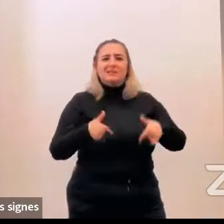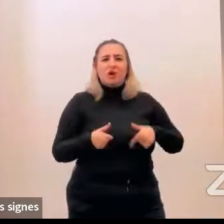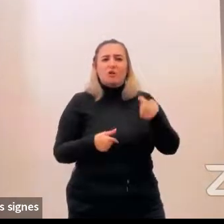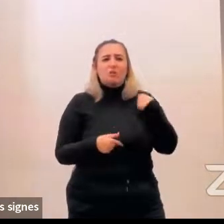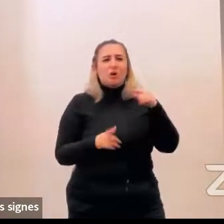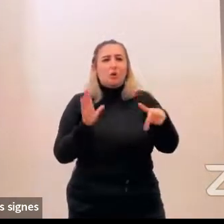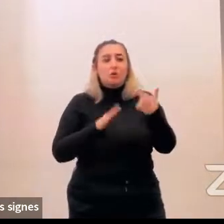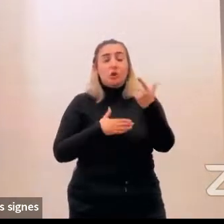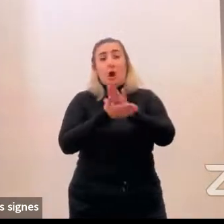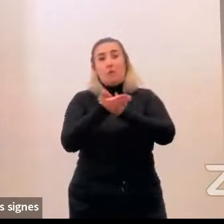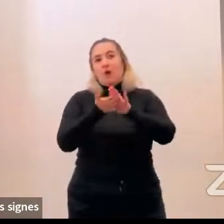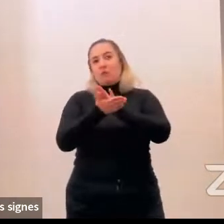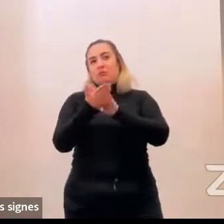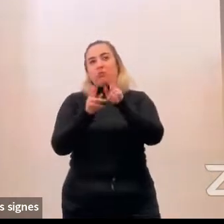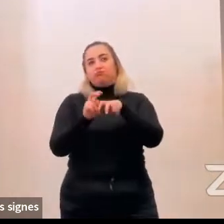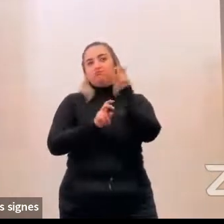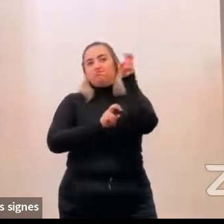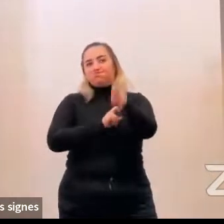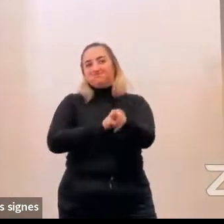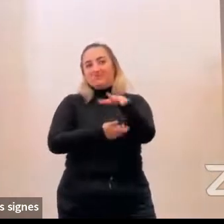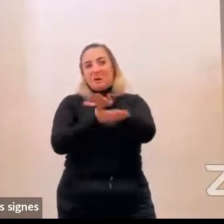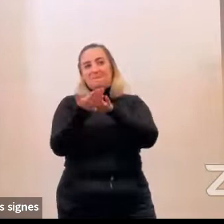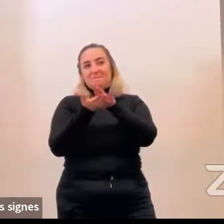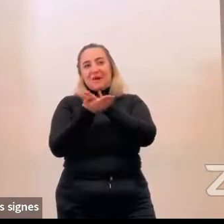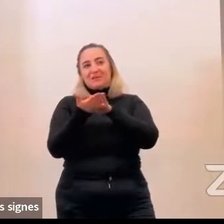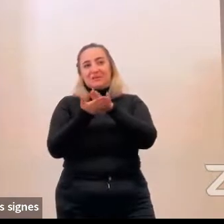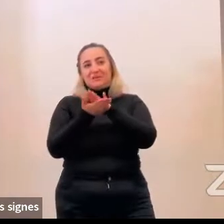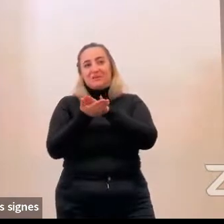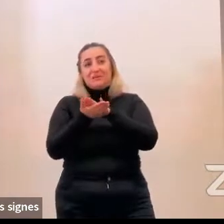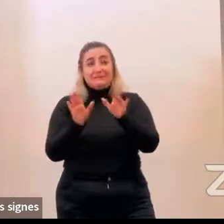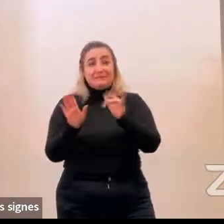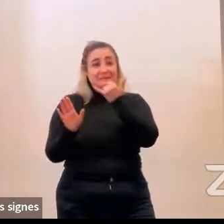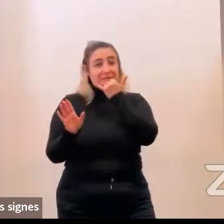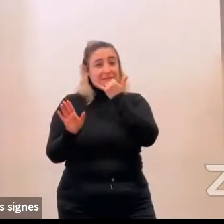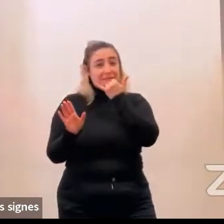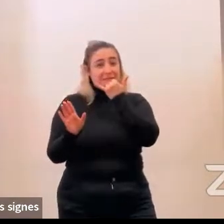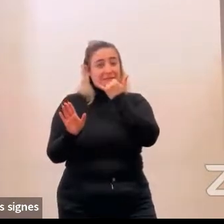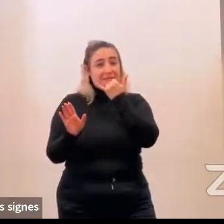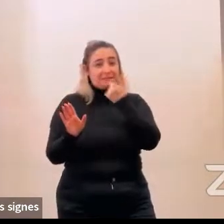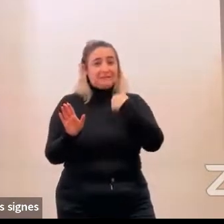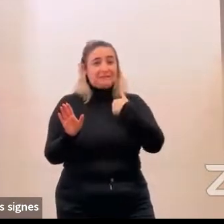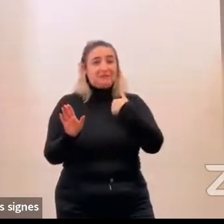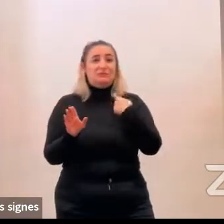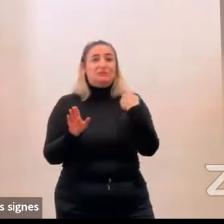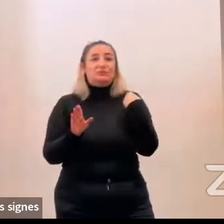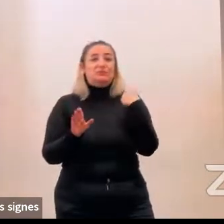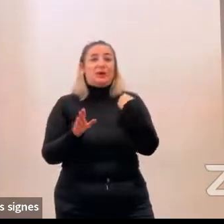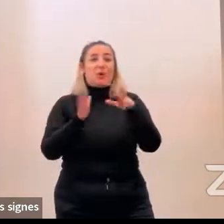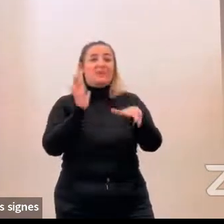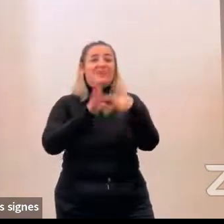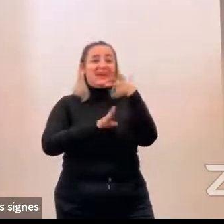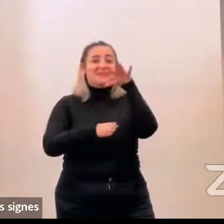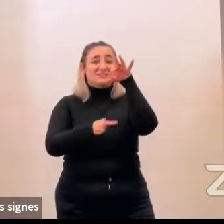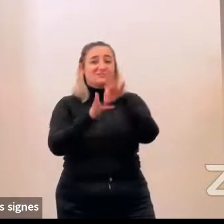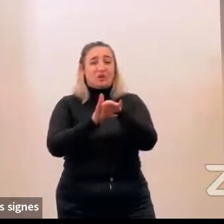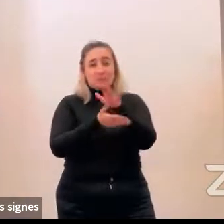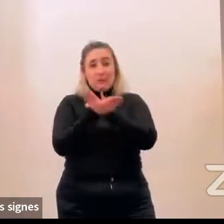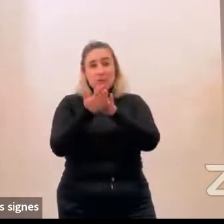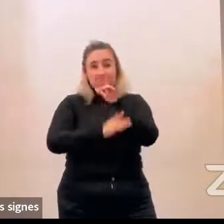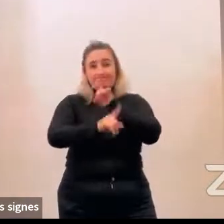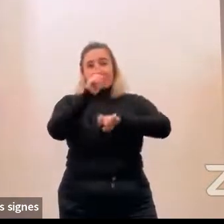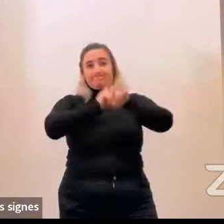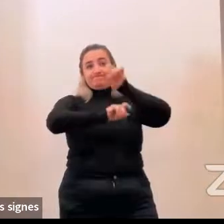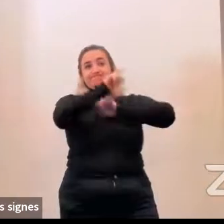je l'ai enjambée malencontreusement. Et nous avons donc voté pour la délibération numéro 13. Oui, tout à fait. Oui. On revient à la